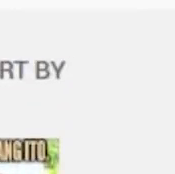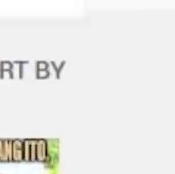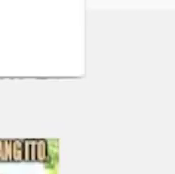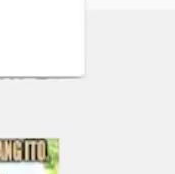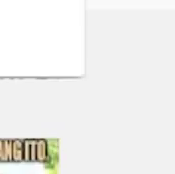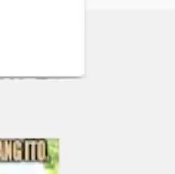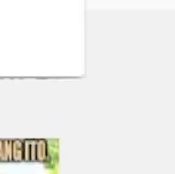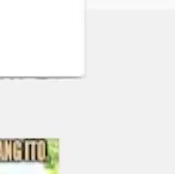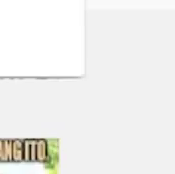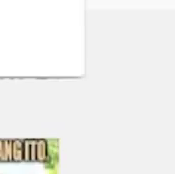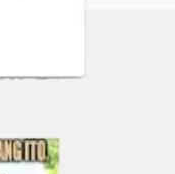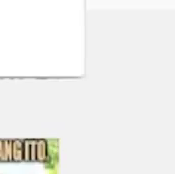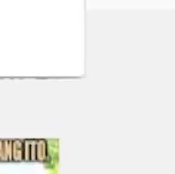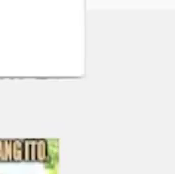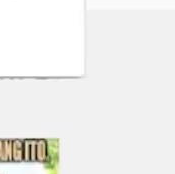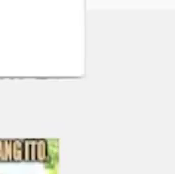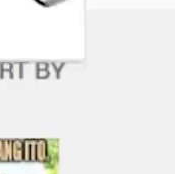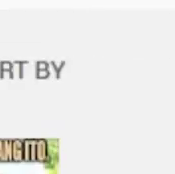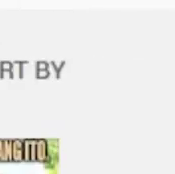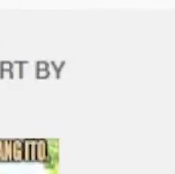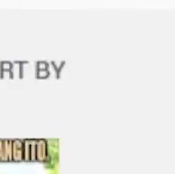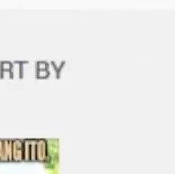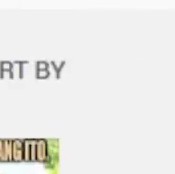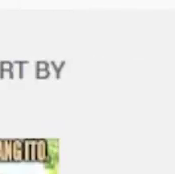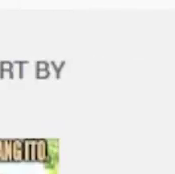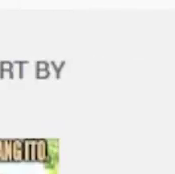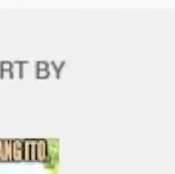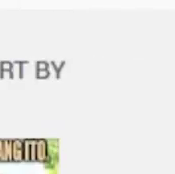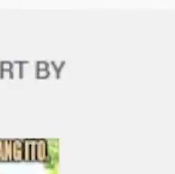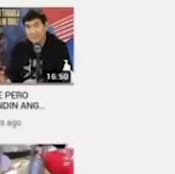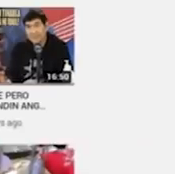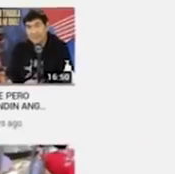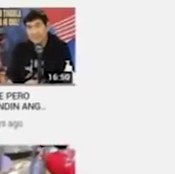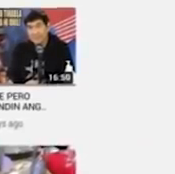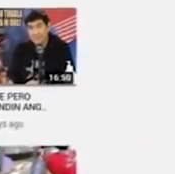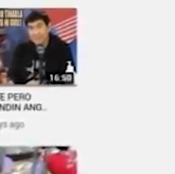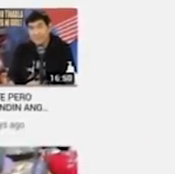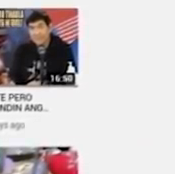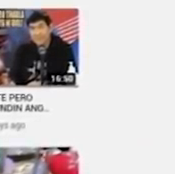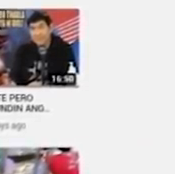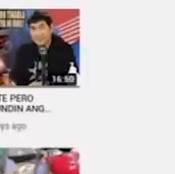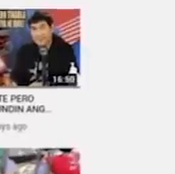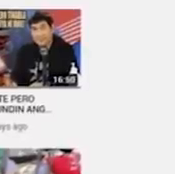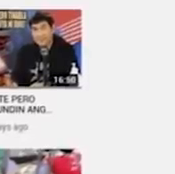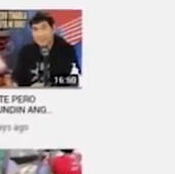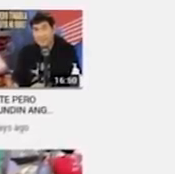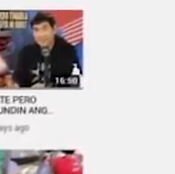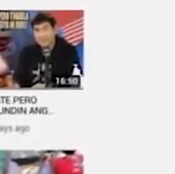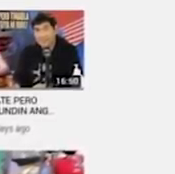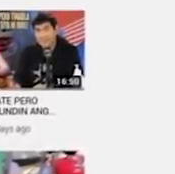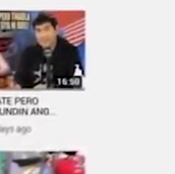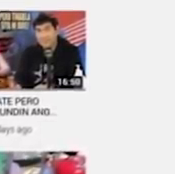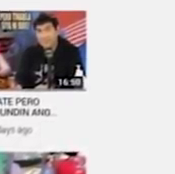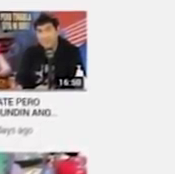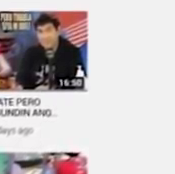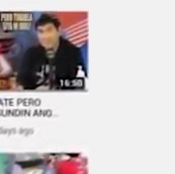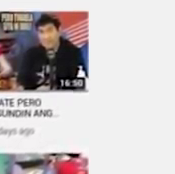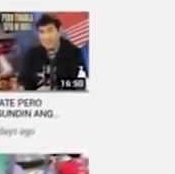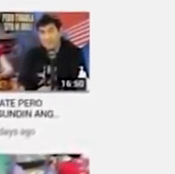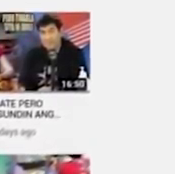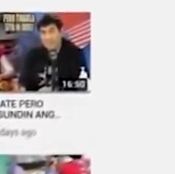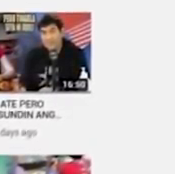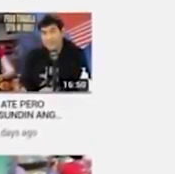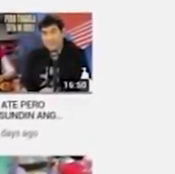pindutin niyo po yung all para lagi po kayong nabibigyan o napapadala na ng notifications galing po sa Rafi Tulfo in